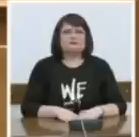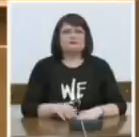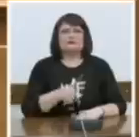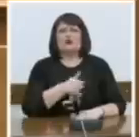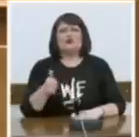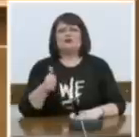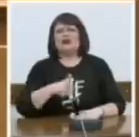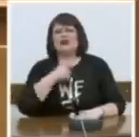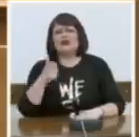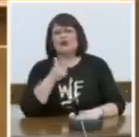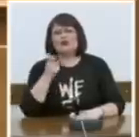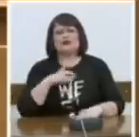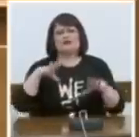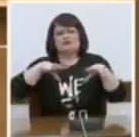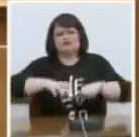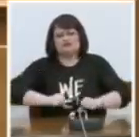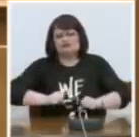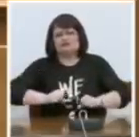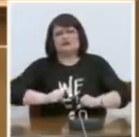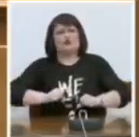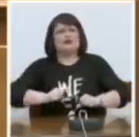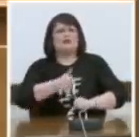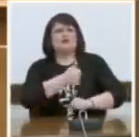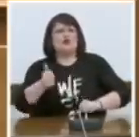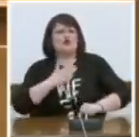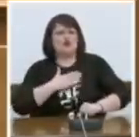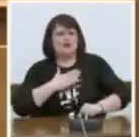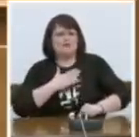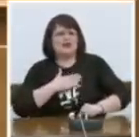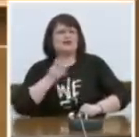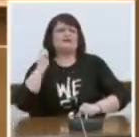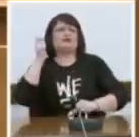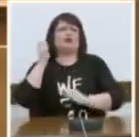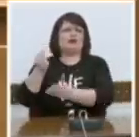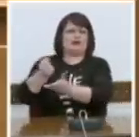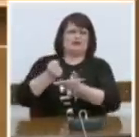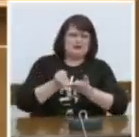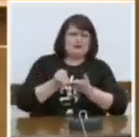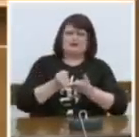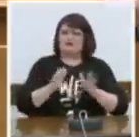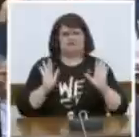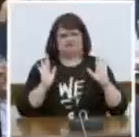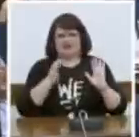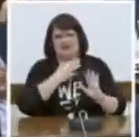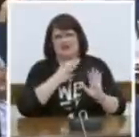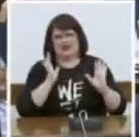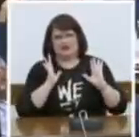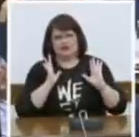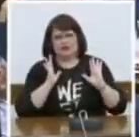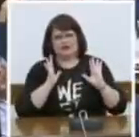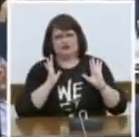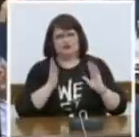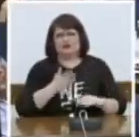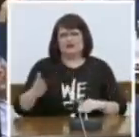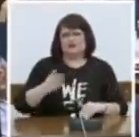που διεκδικούν καρέκλα, ούτε για αυθεντίες, ούτε για κομματικούς εγωισμούς που τελικά λειτουργούν εις βάρος της κοινωνίας και προς όφελος των δεξιών και των συντηρητικών